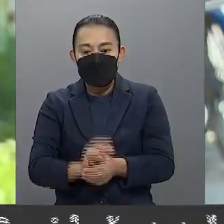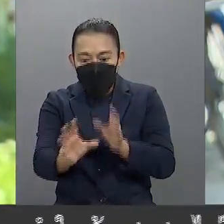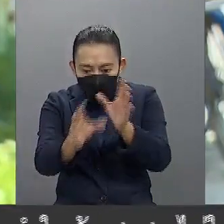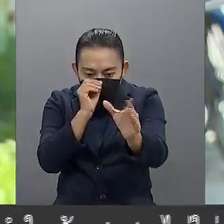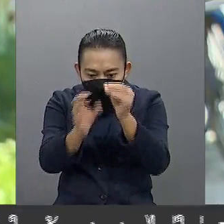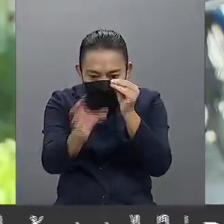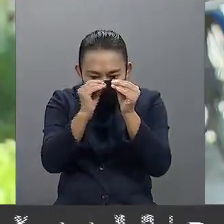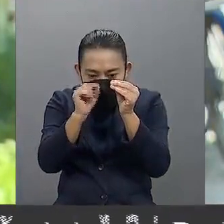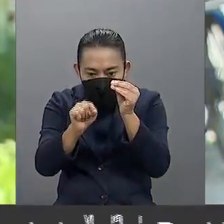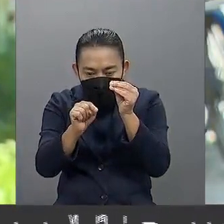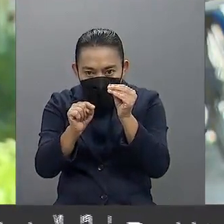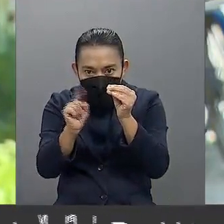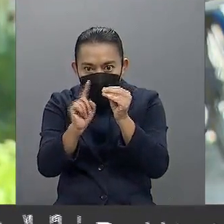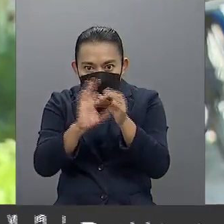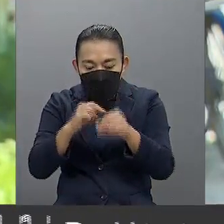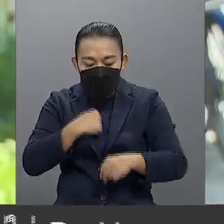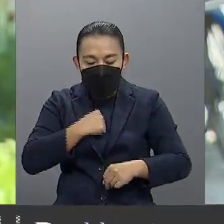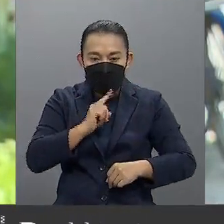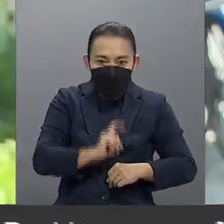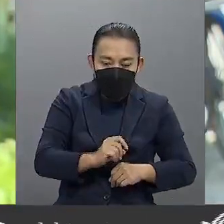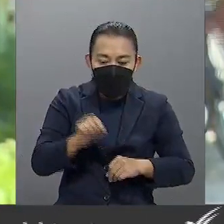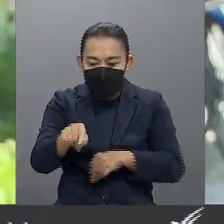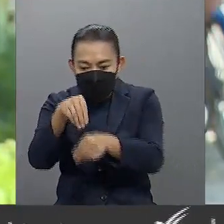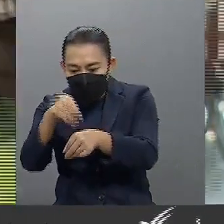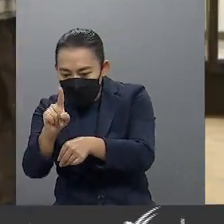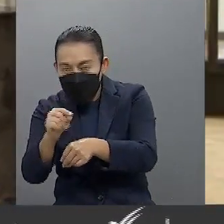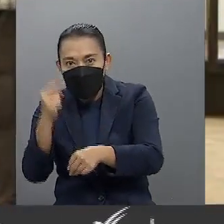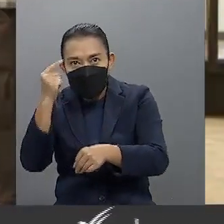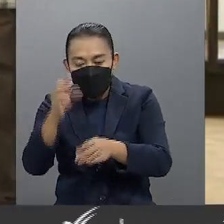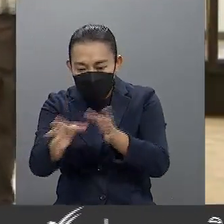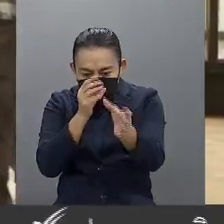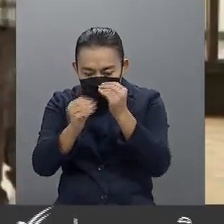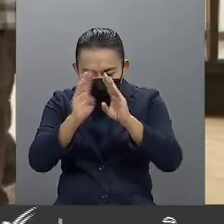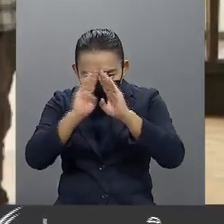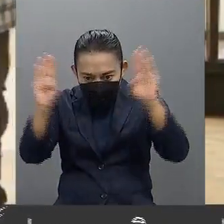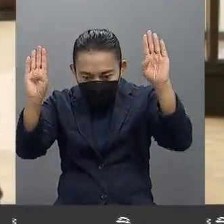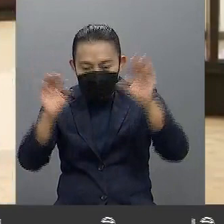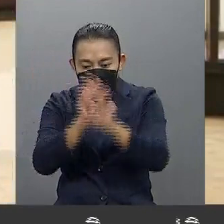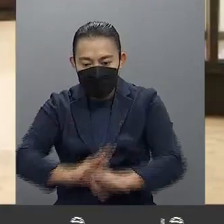ถ้าอาจารย์เองไม่อยู่เองจะอยู่กันยังไงนะครับตรงนี้สำคัญที่สุด